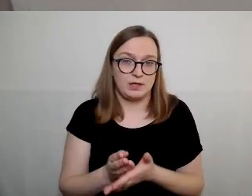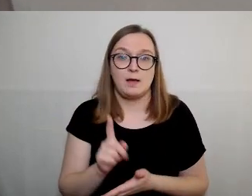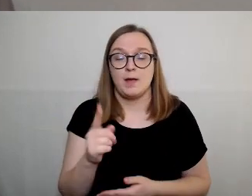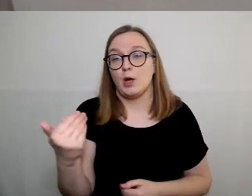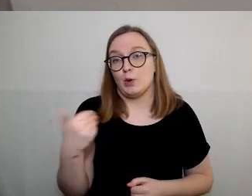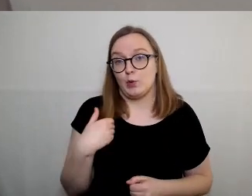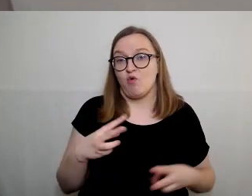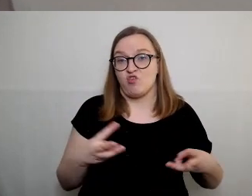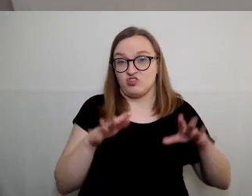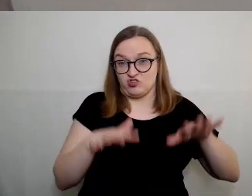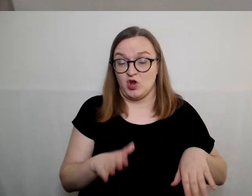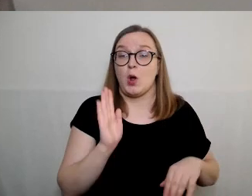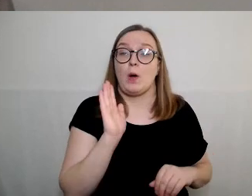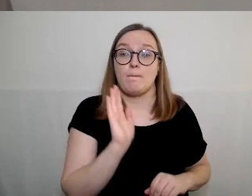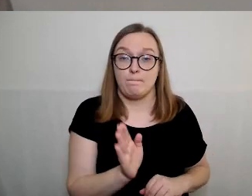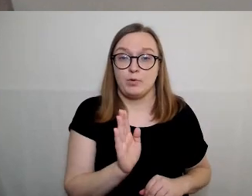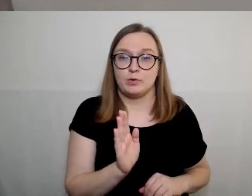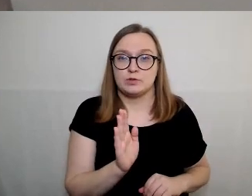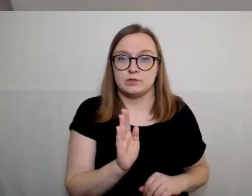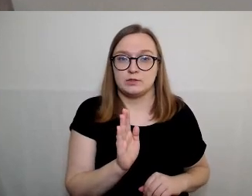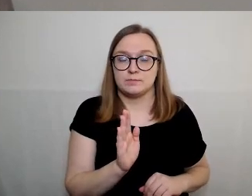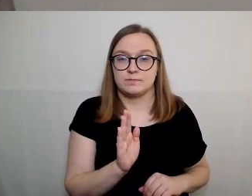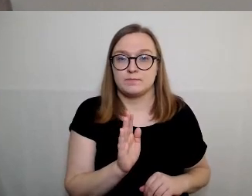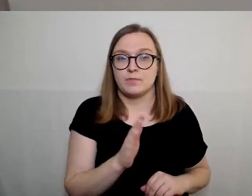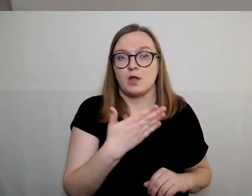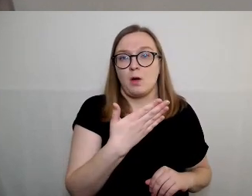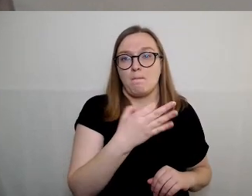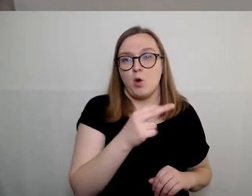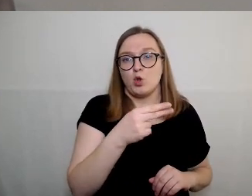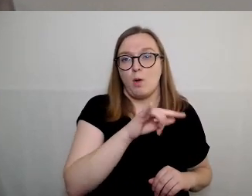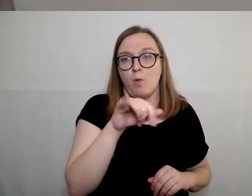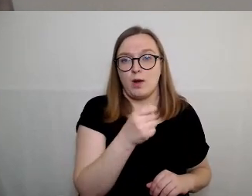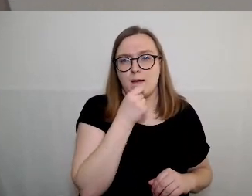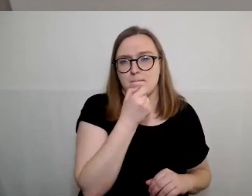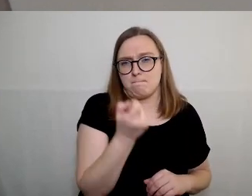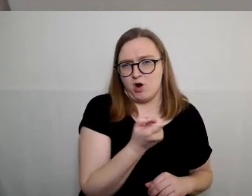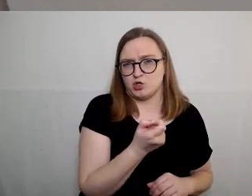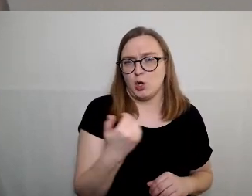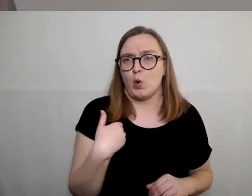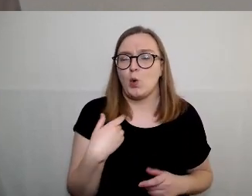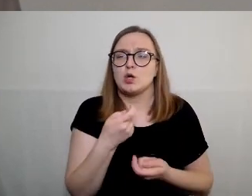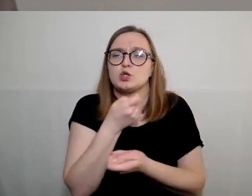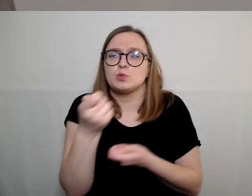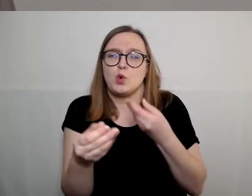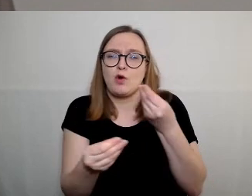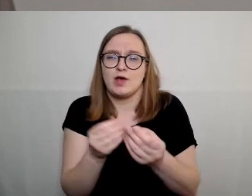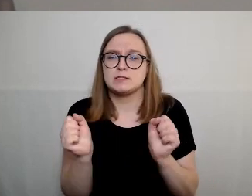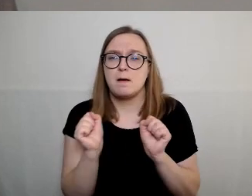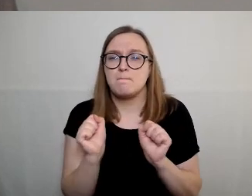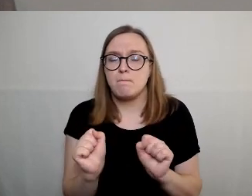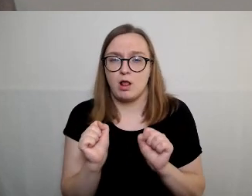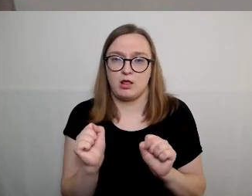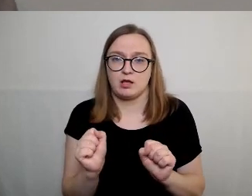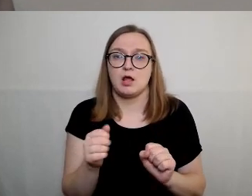Šakiuose būtų mažiau monopolijos iš tiesų ir kad mūsų tas smulkusis verslas būtų palaikomas, sudaromos geros sąlygos ir ypatingai,